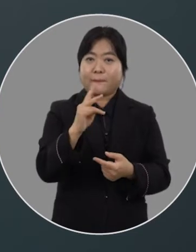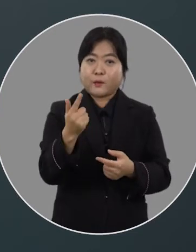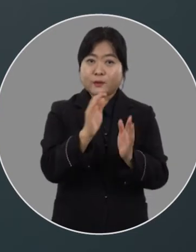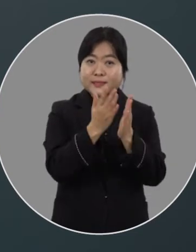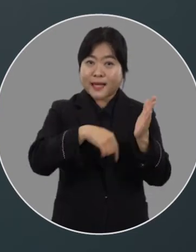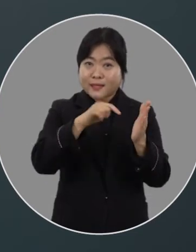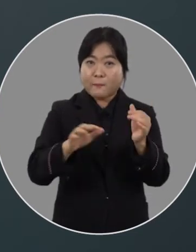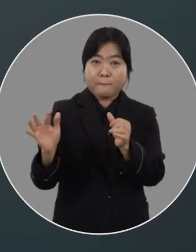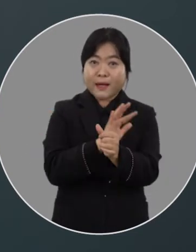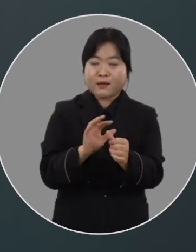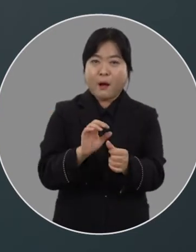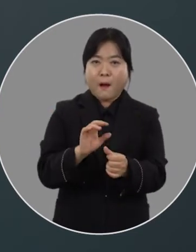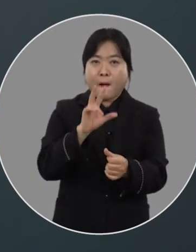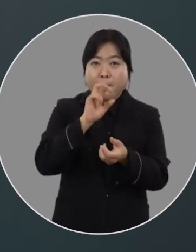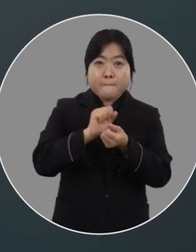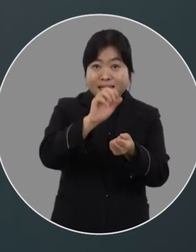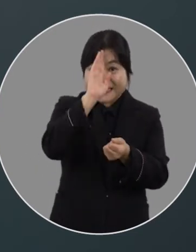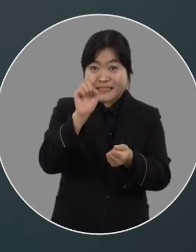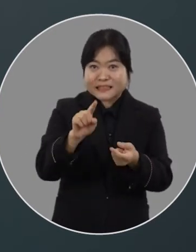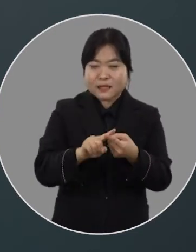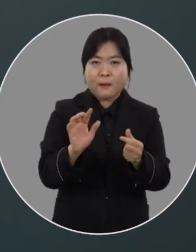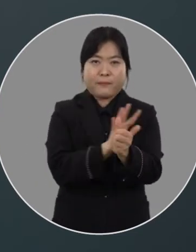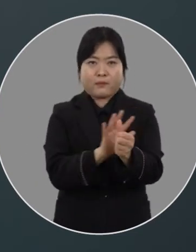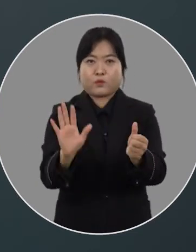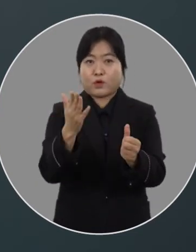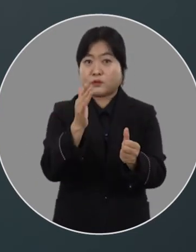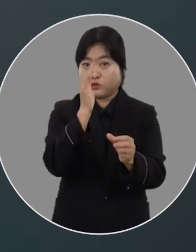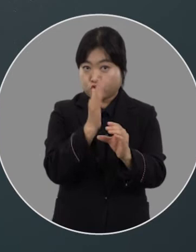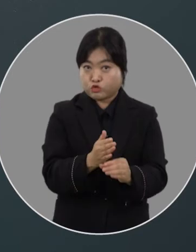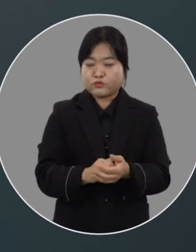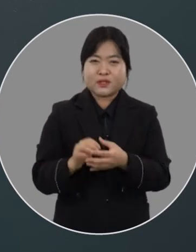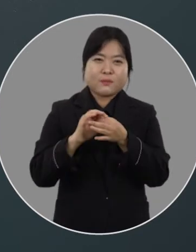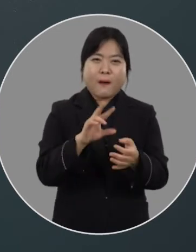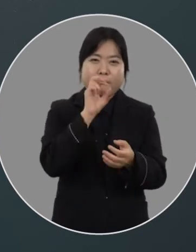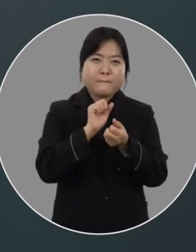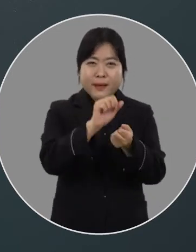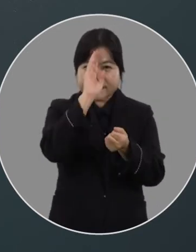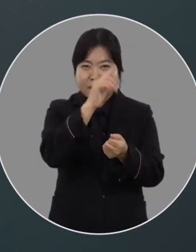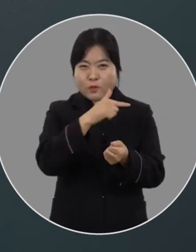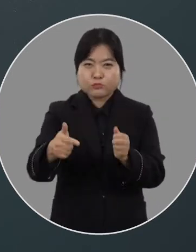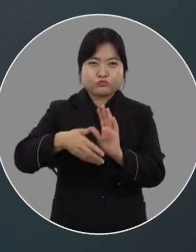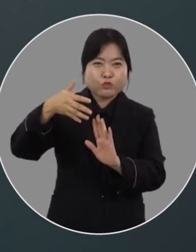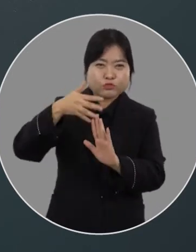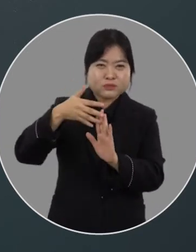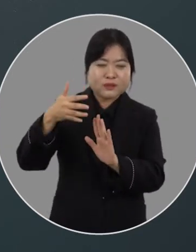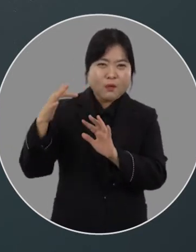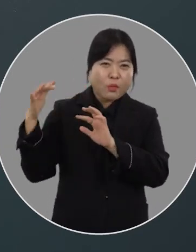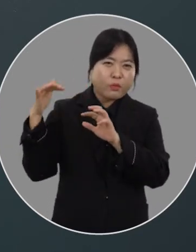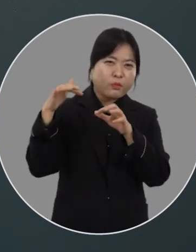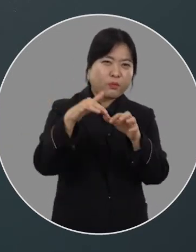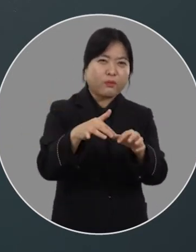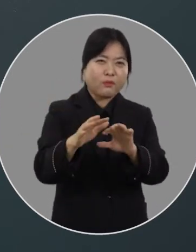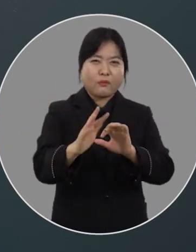곳에서는 배경이 아예 패스트가 그 배경이 되고 있는데요. 계속해서 패스트가 너무나 도시를